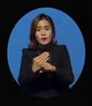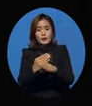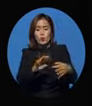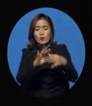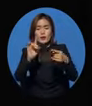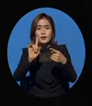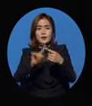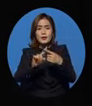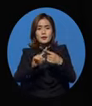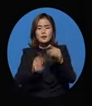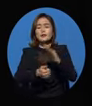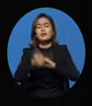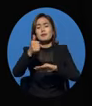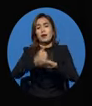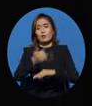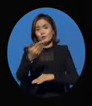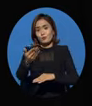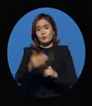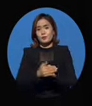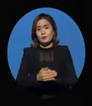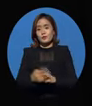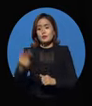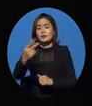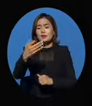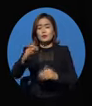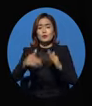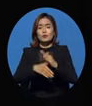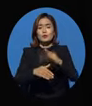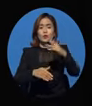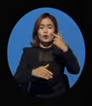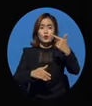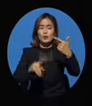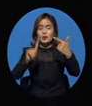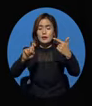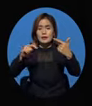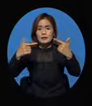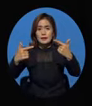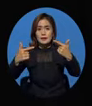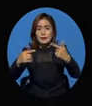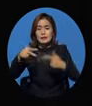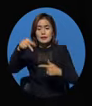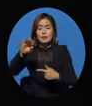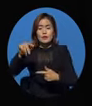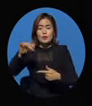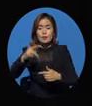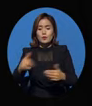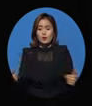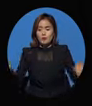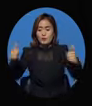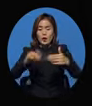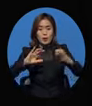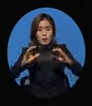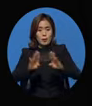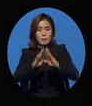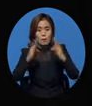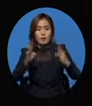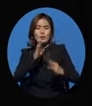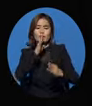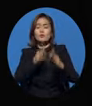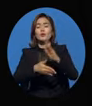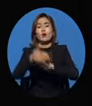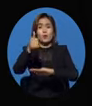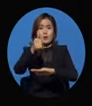들뜨게 했습니다 특히 2018 년 612 싱가폴 정상회담을 이끌어낸 것은 패 관한 선포하였습니다